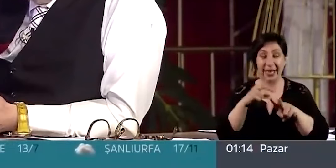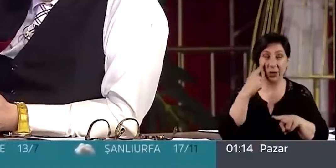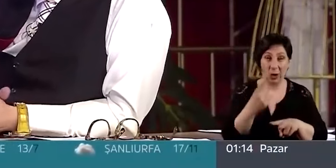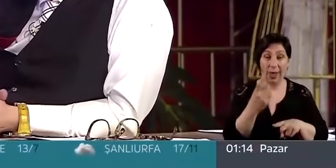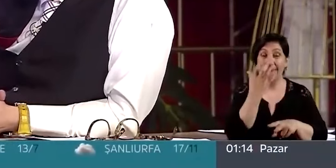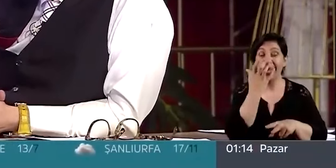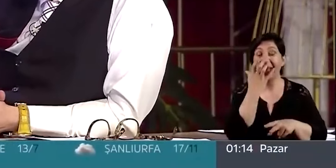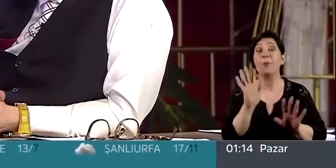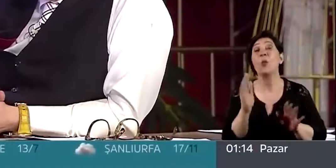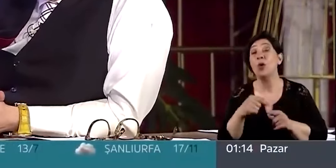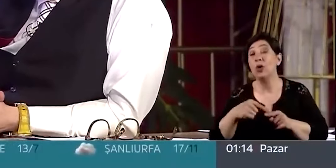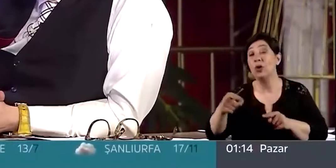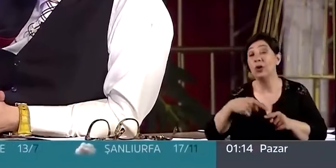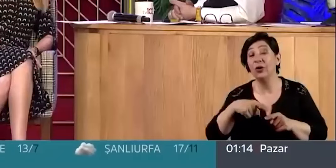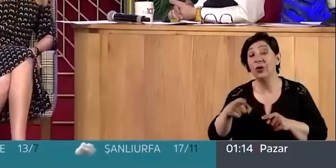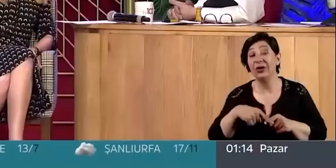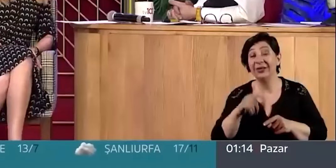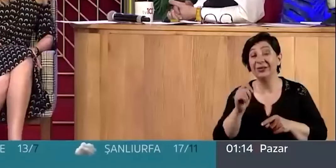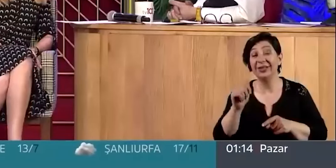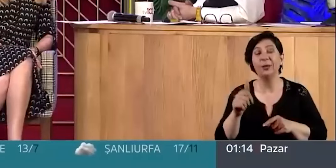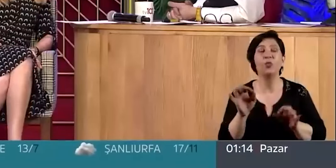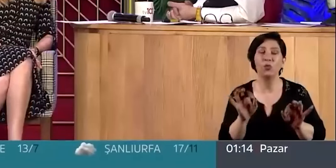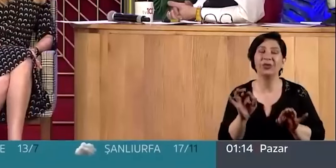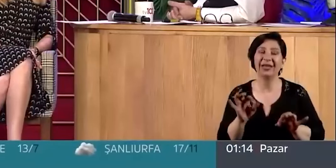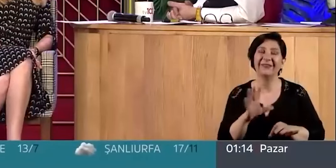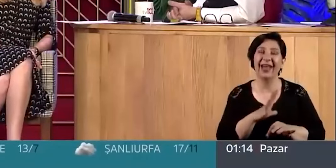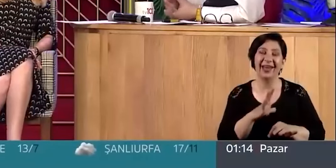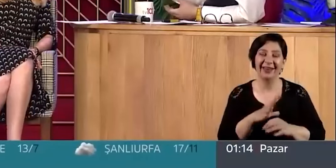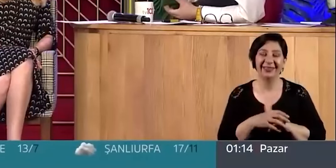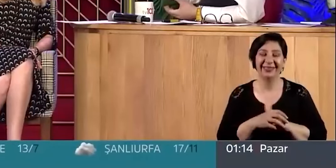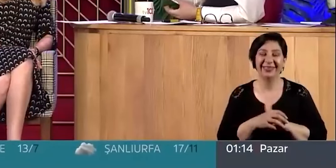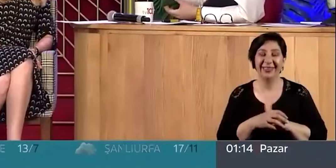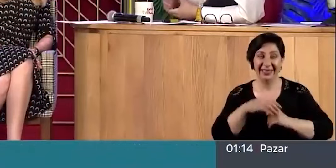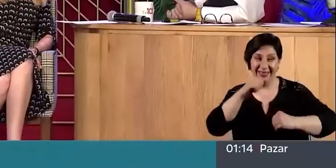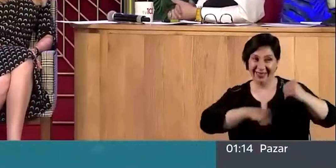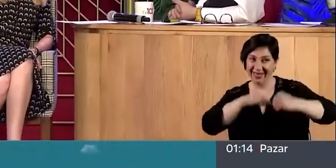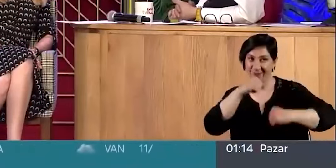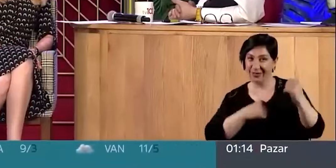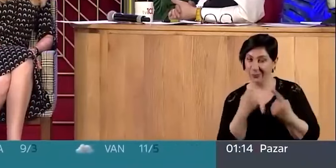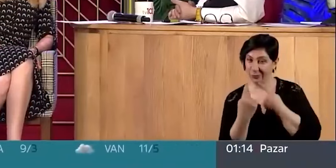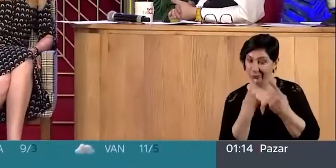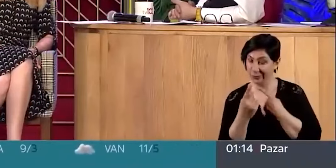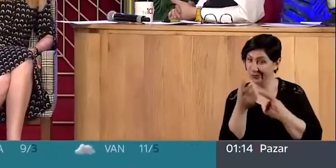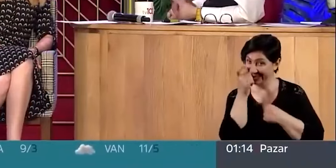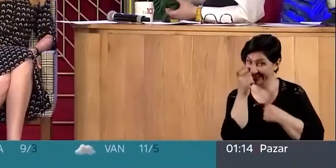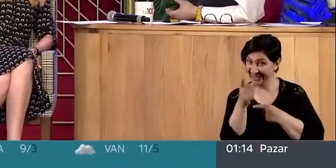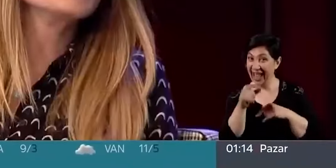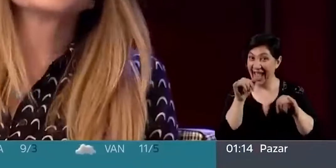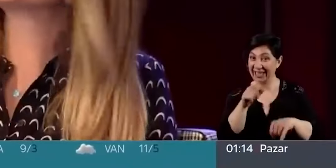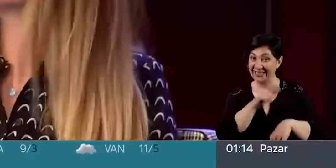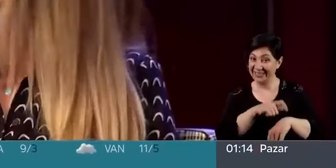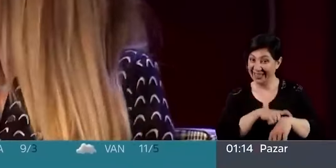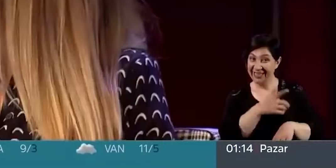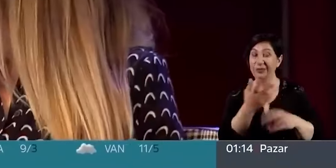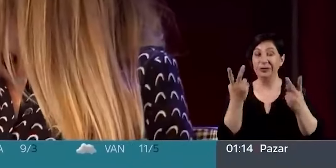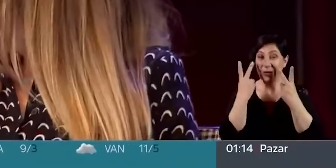onu beklemiyor mu önümüzdeki günlerde? Muhakkak ki. Muhakkak. Yani rakiplerden söz ediyoruz şu anda aynı saatte.